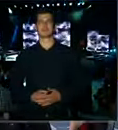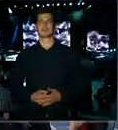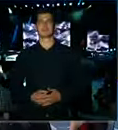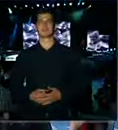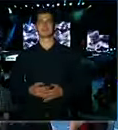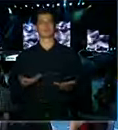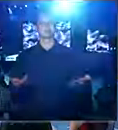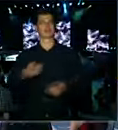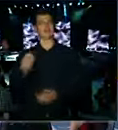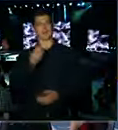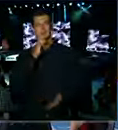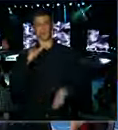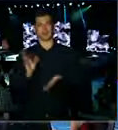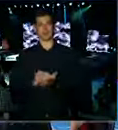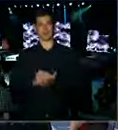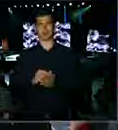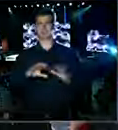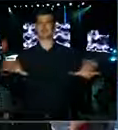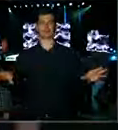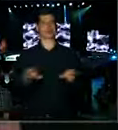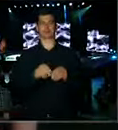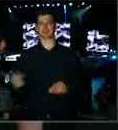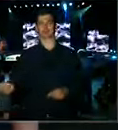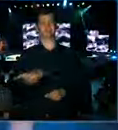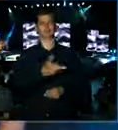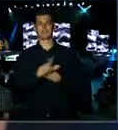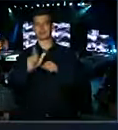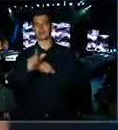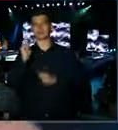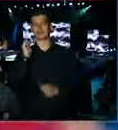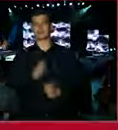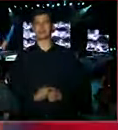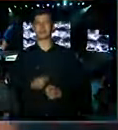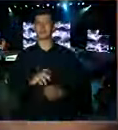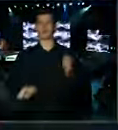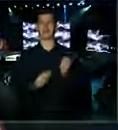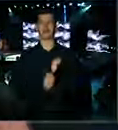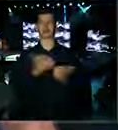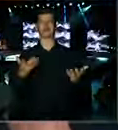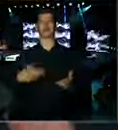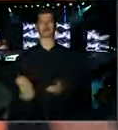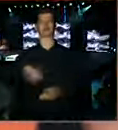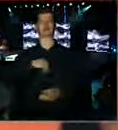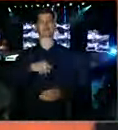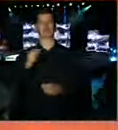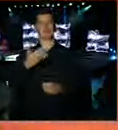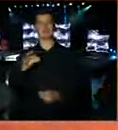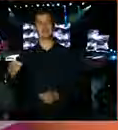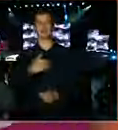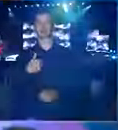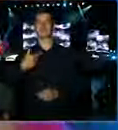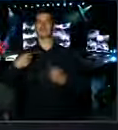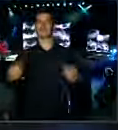I oto jeszcze raz, przed Wami 12 kandydatek walczących o tytuł Miss Polski na